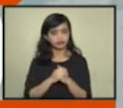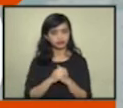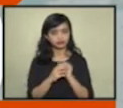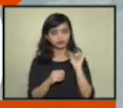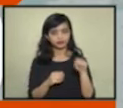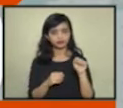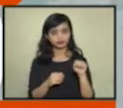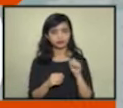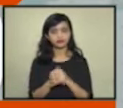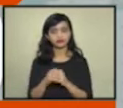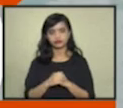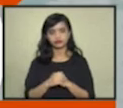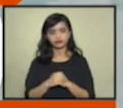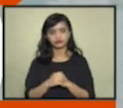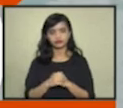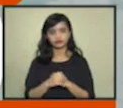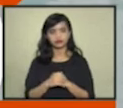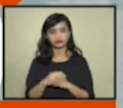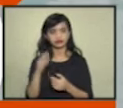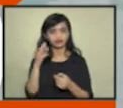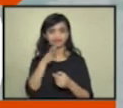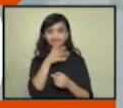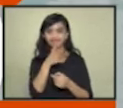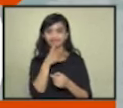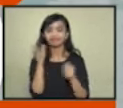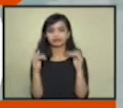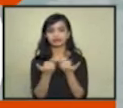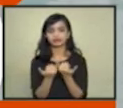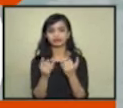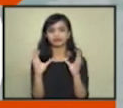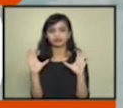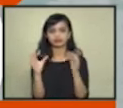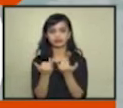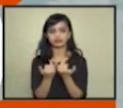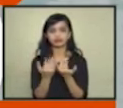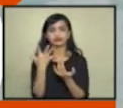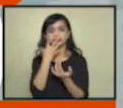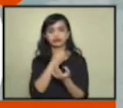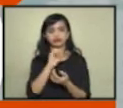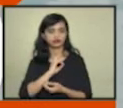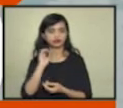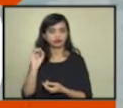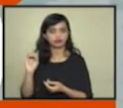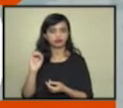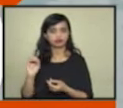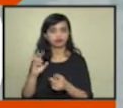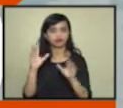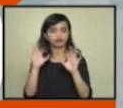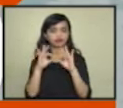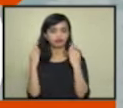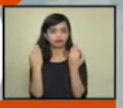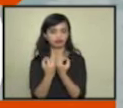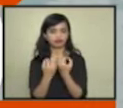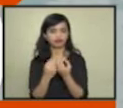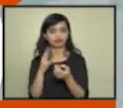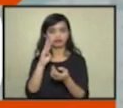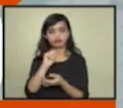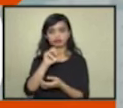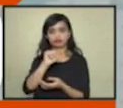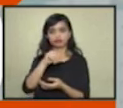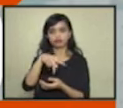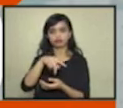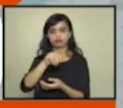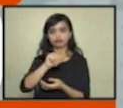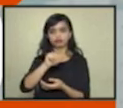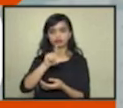Jerry, ganito po kasi yan eh. Si nanay kasama po sa kumpanya na pag-aari po nitong pamilya, Mapalad Rice Mill.